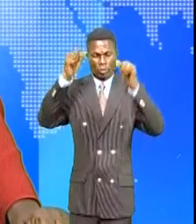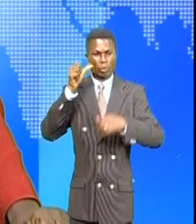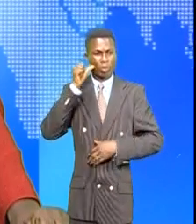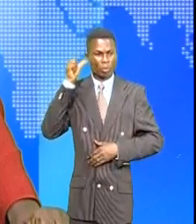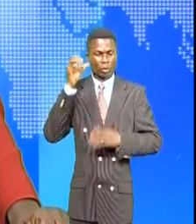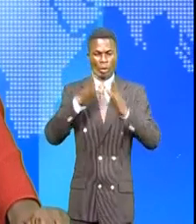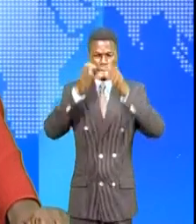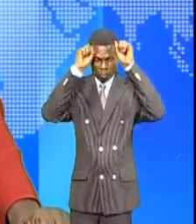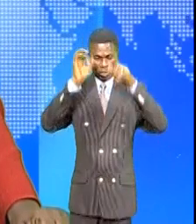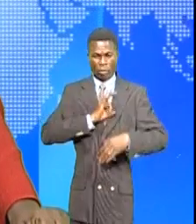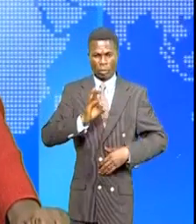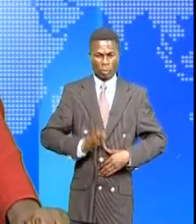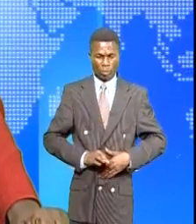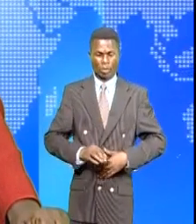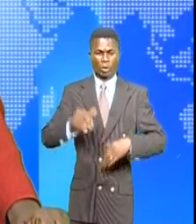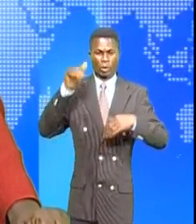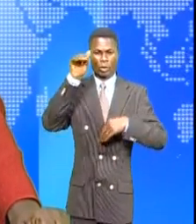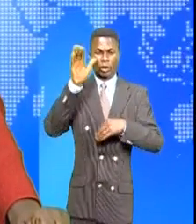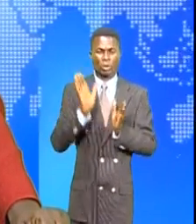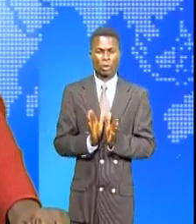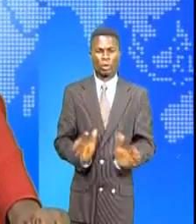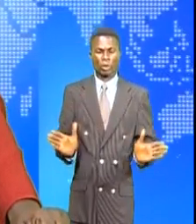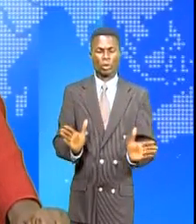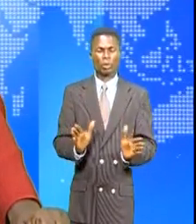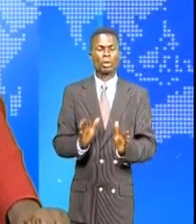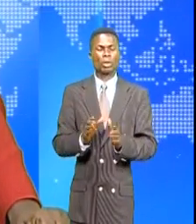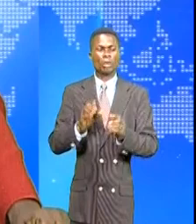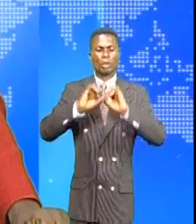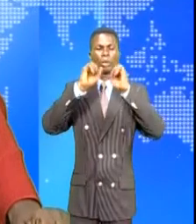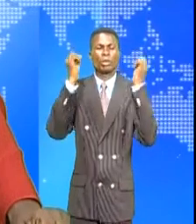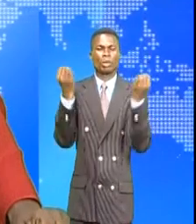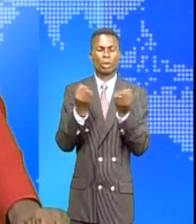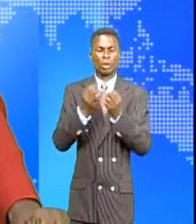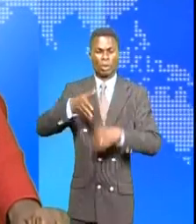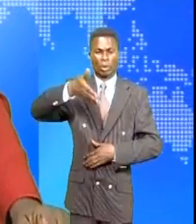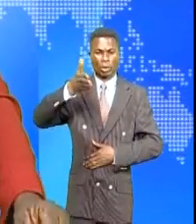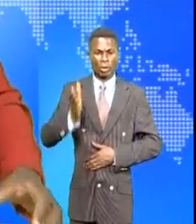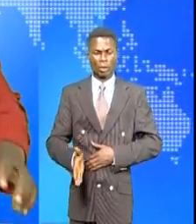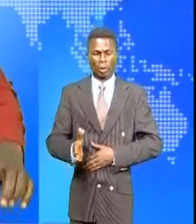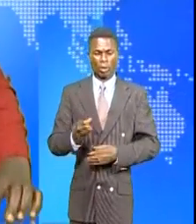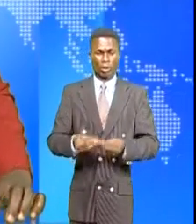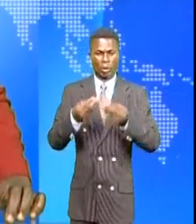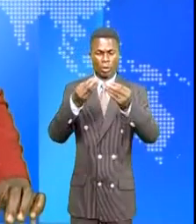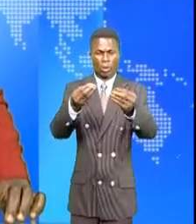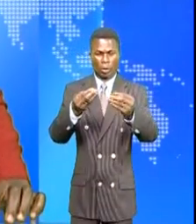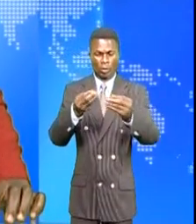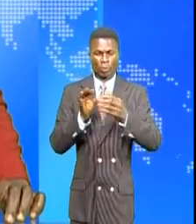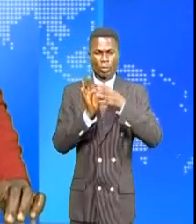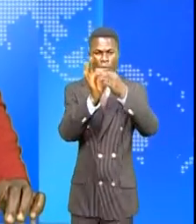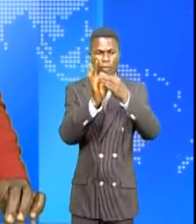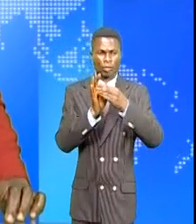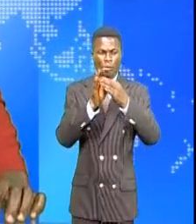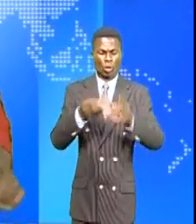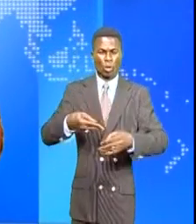Félix-Antoine Tshisekedi est le PDG de Connect Liquide Télécom, une entreprise spécialisée dans la fourniture de la connectivité à